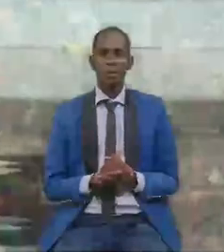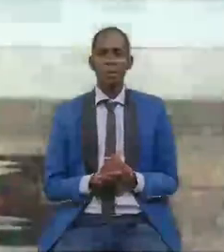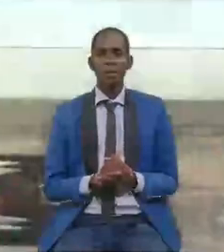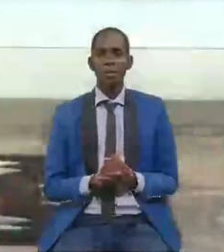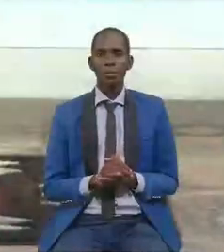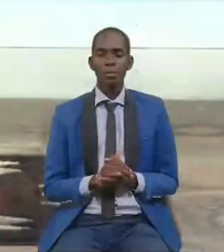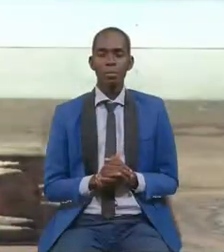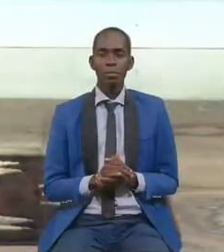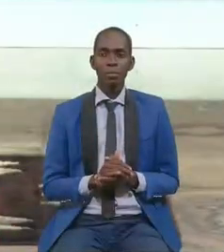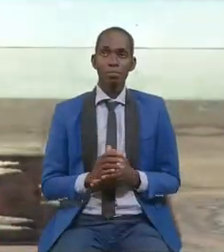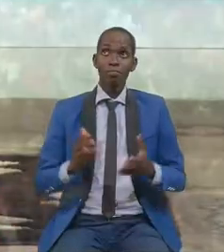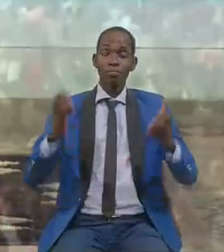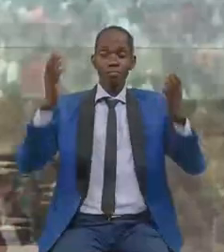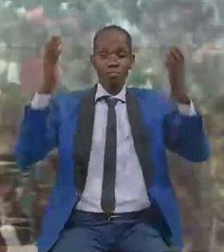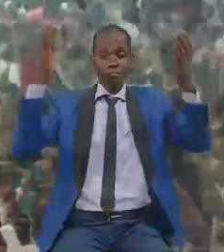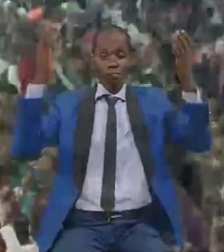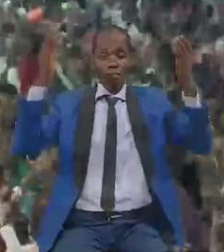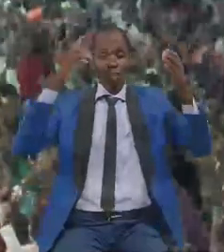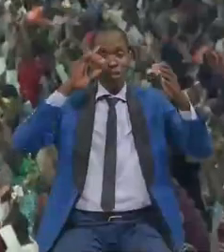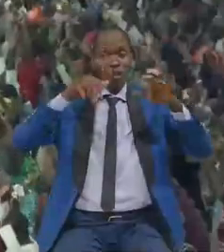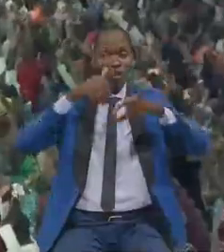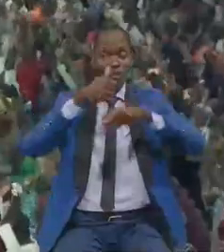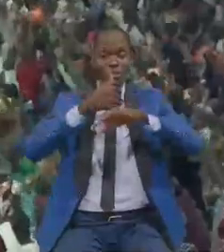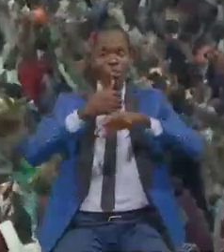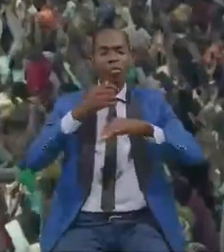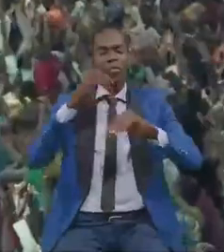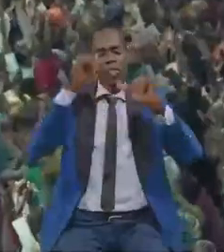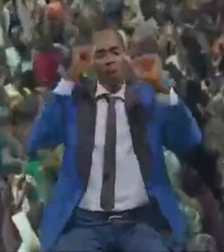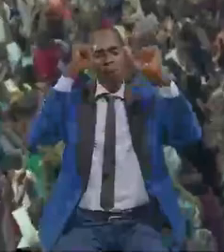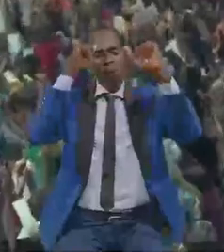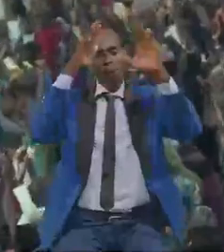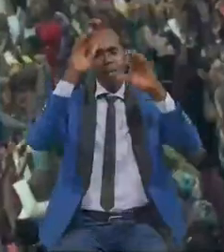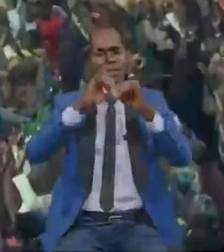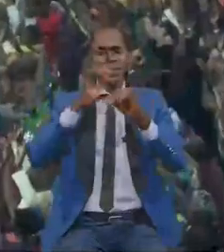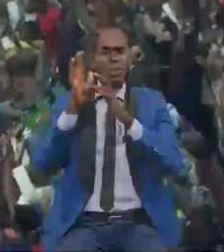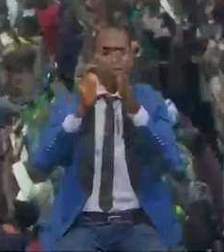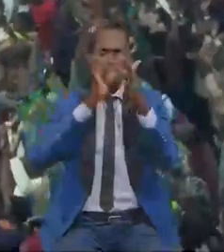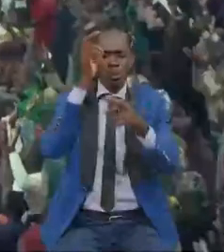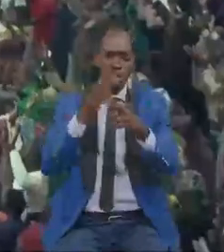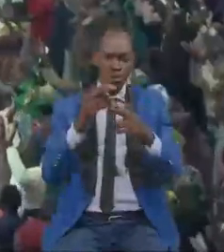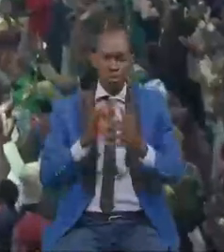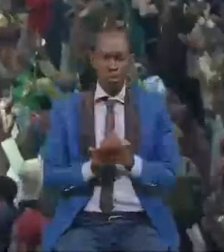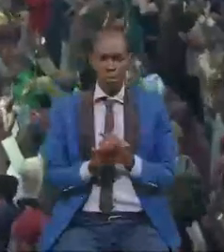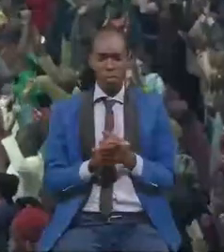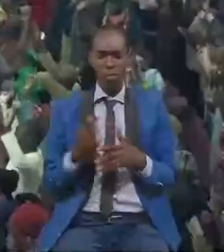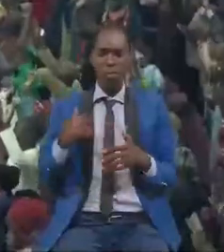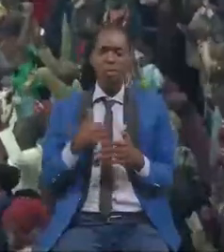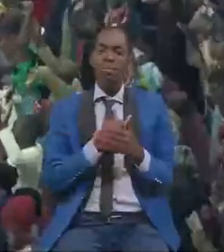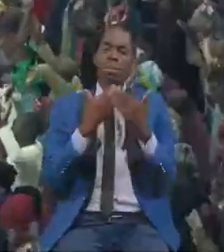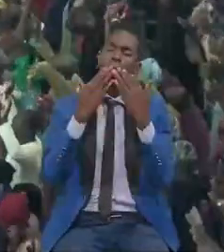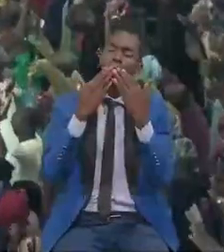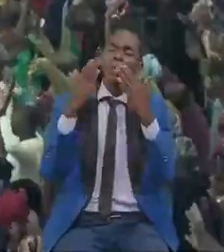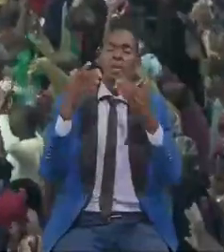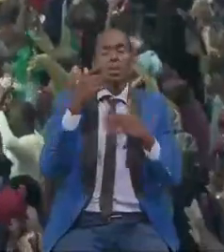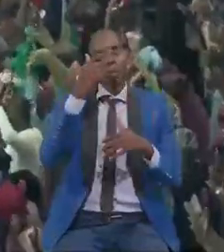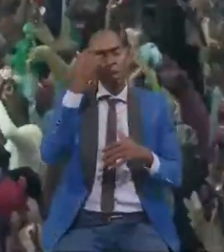Levez ces mains-là pour la confirmation. Père, au nom de Jésus. Nous te remercions parce que nous savons